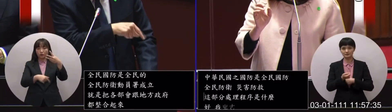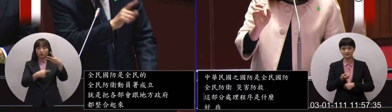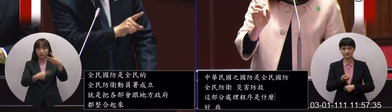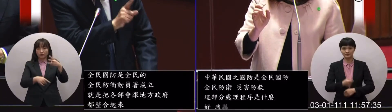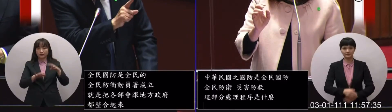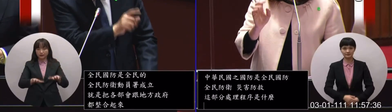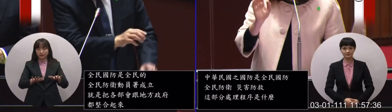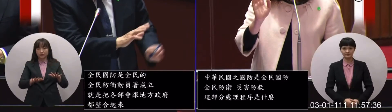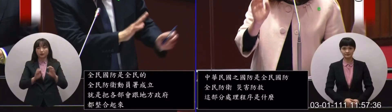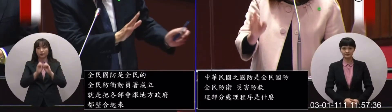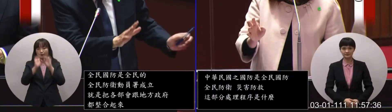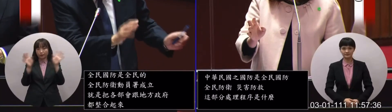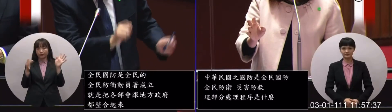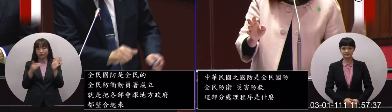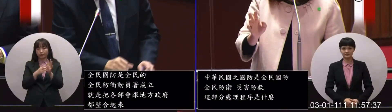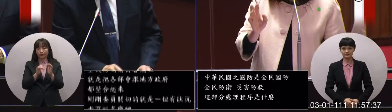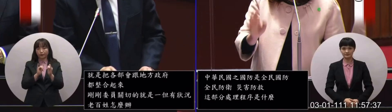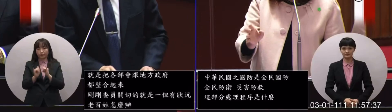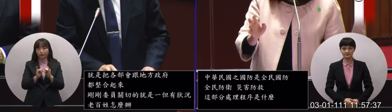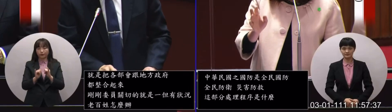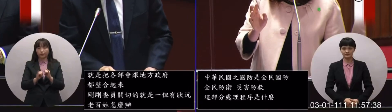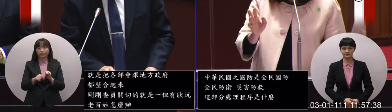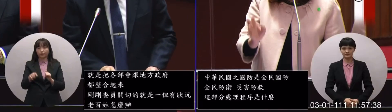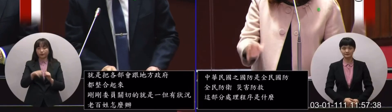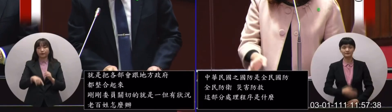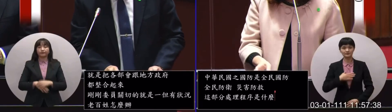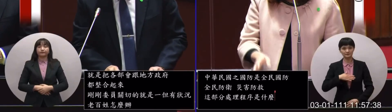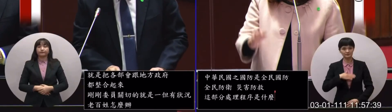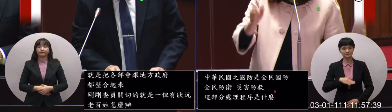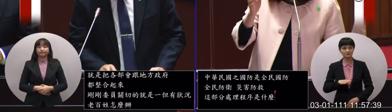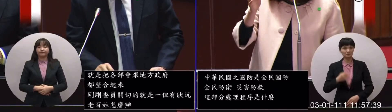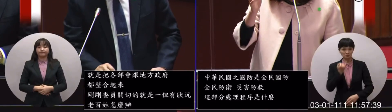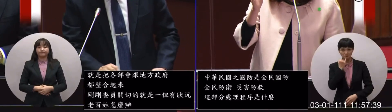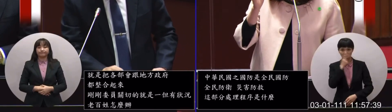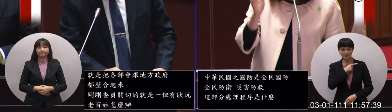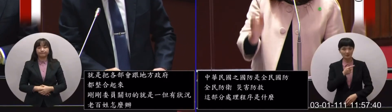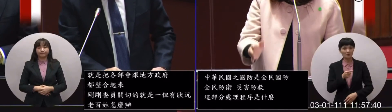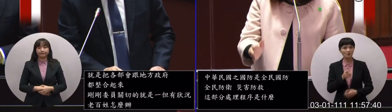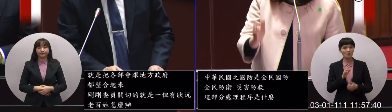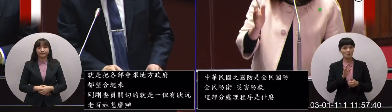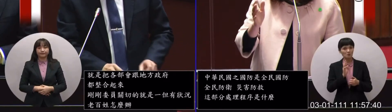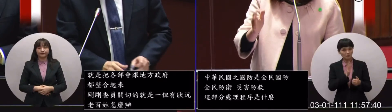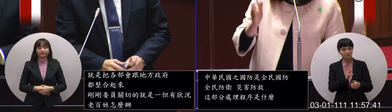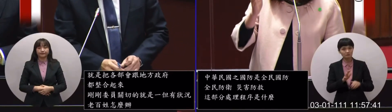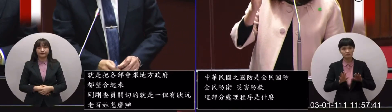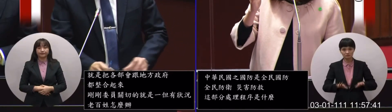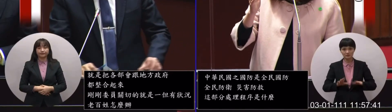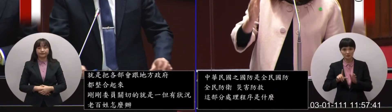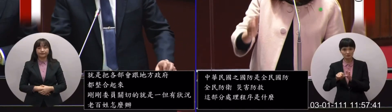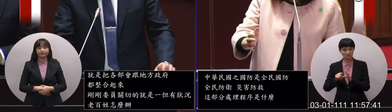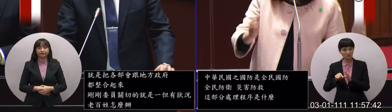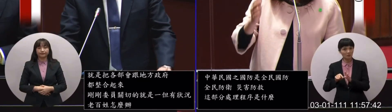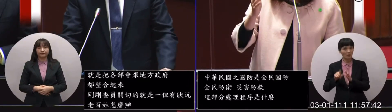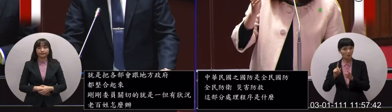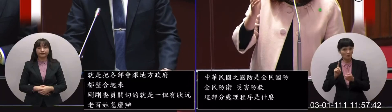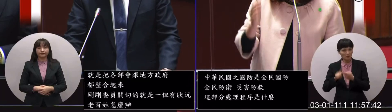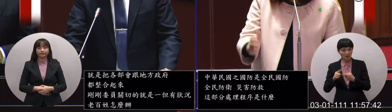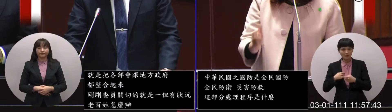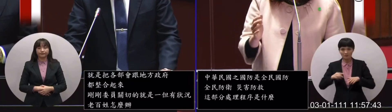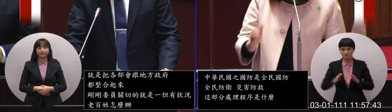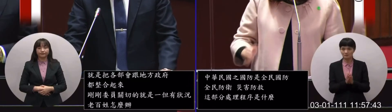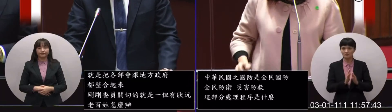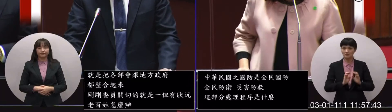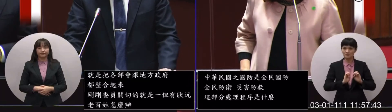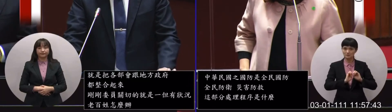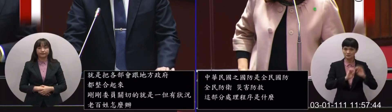今天已经发了这国民啊，这个。 好，所以我是不是可以直接要求说，借由这一次的机会，在最短的时间之内，让民